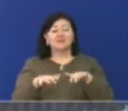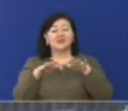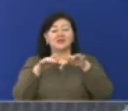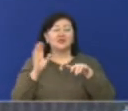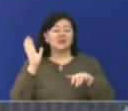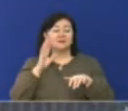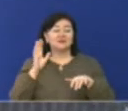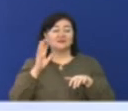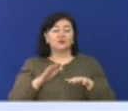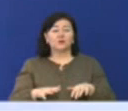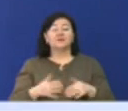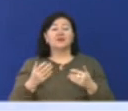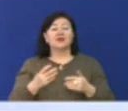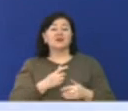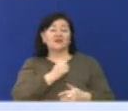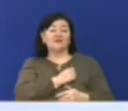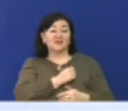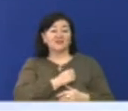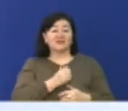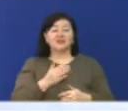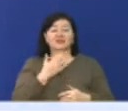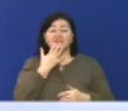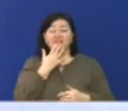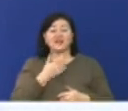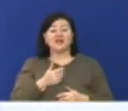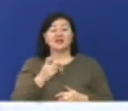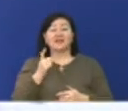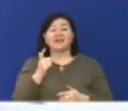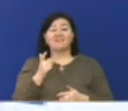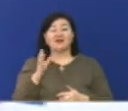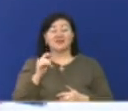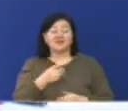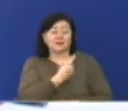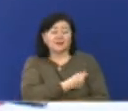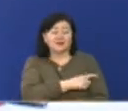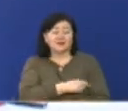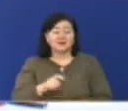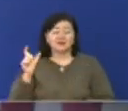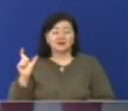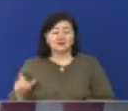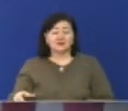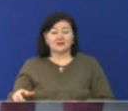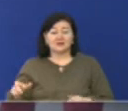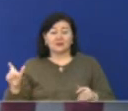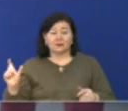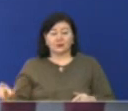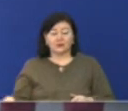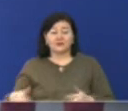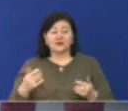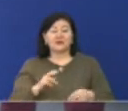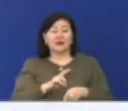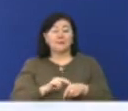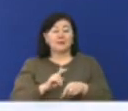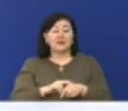ПЧС, военнослужащие Национальной гвардии, медицинские работники, а также аварийные бригады коммунальных предприятий, полицейские